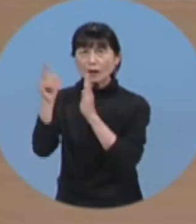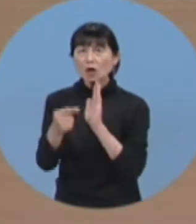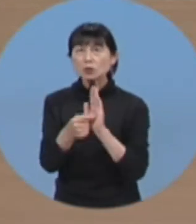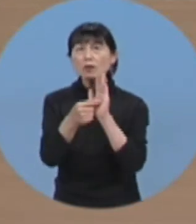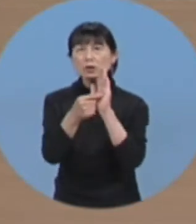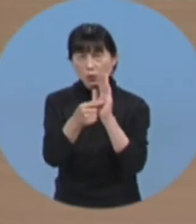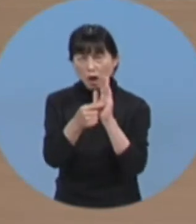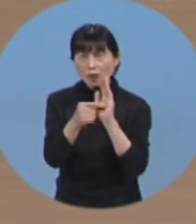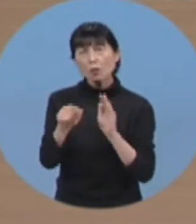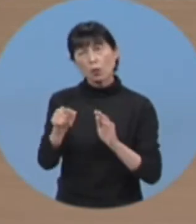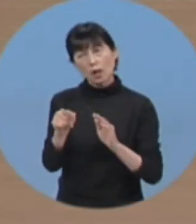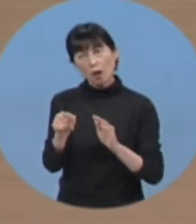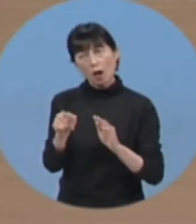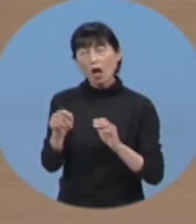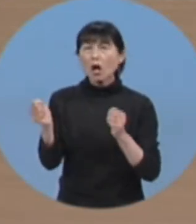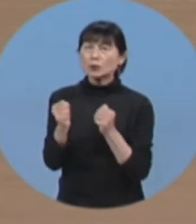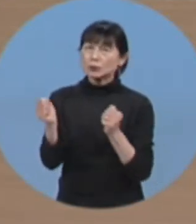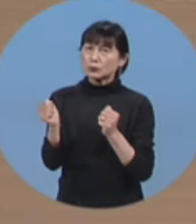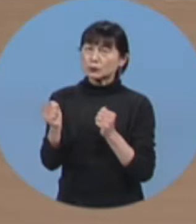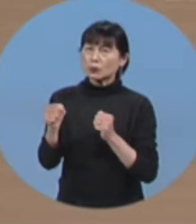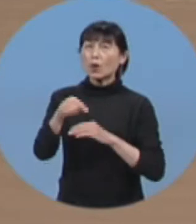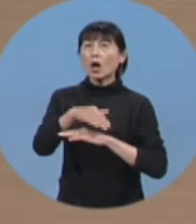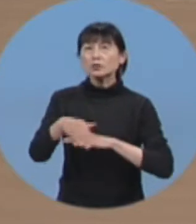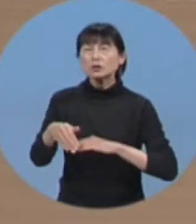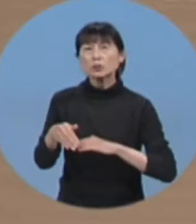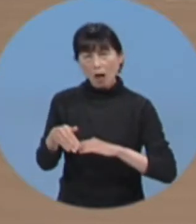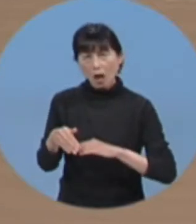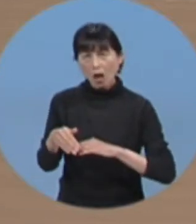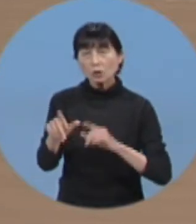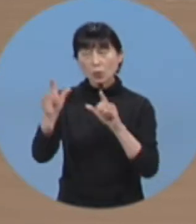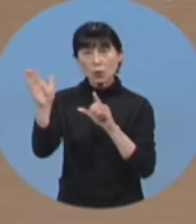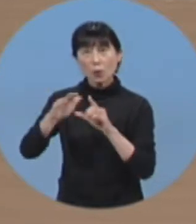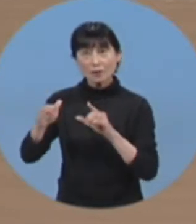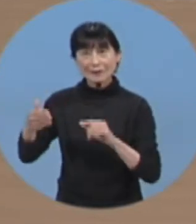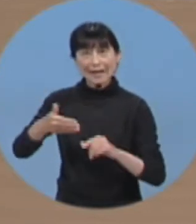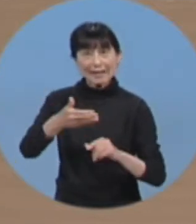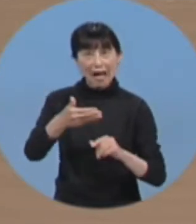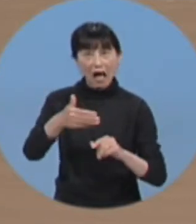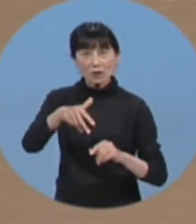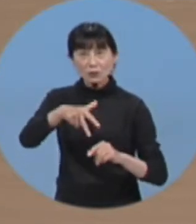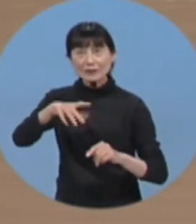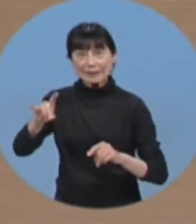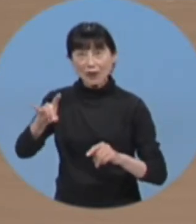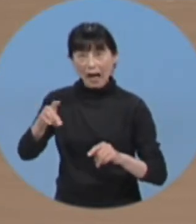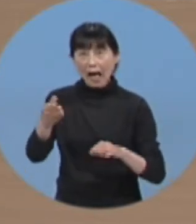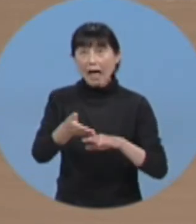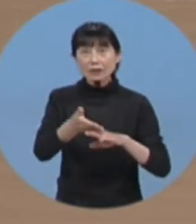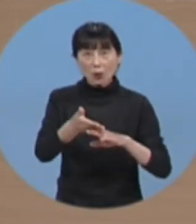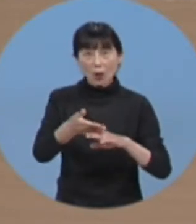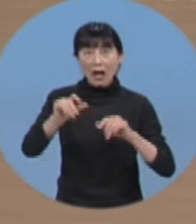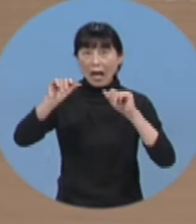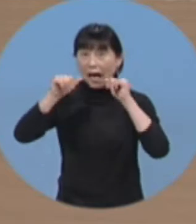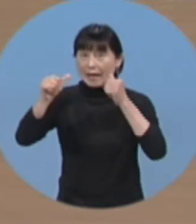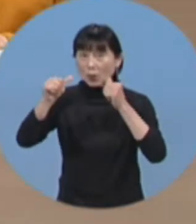なんですが、海苔の旬は冬のはずですよね。東京湾の地魚、スズキ、アジ、アナ